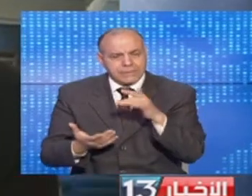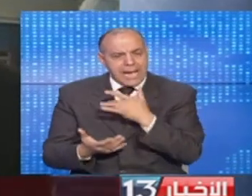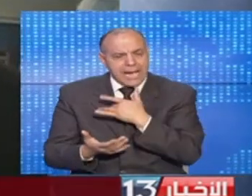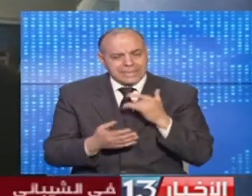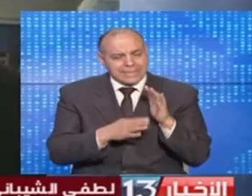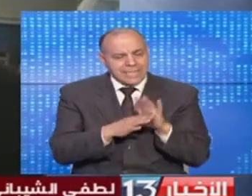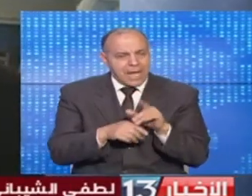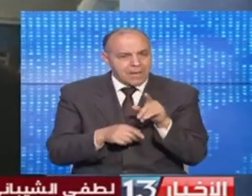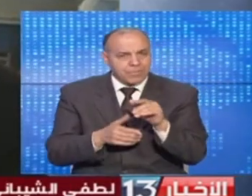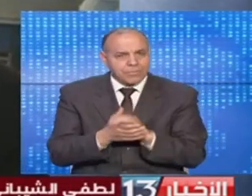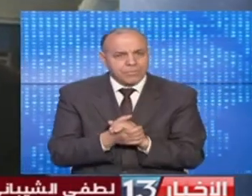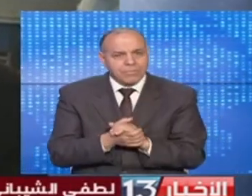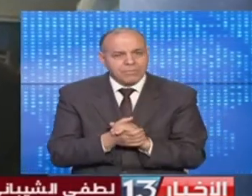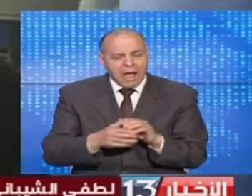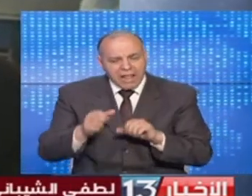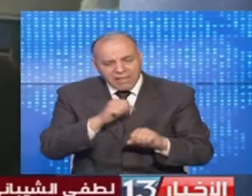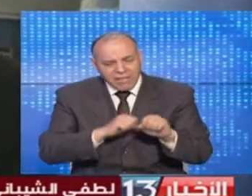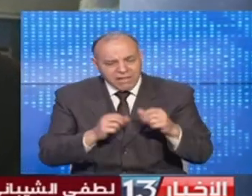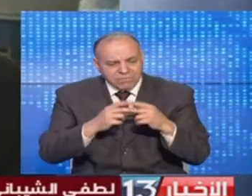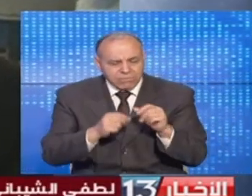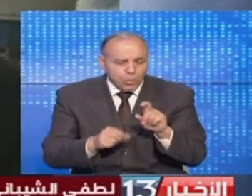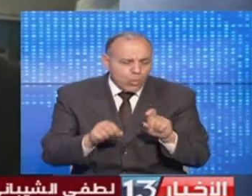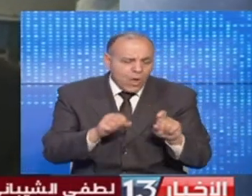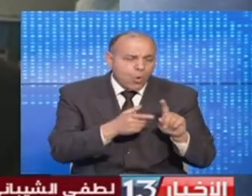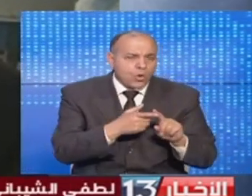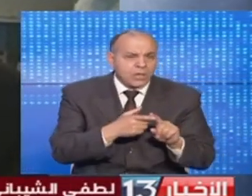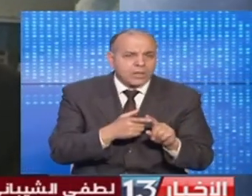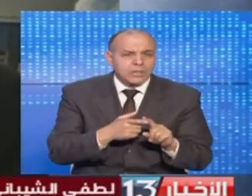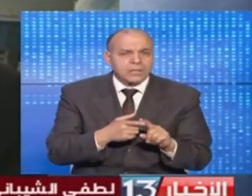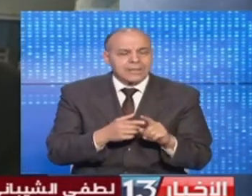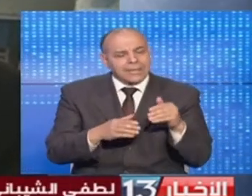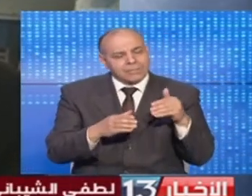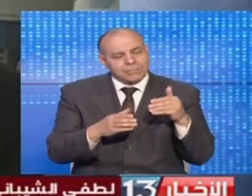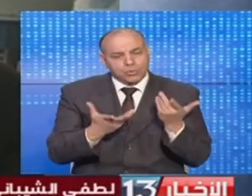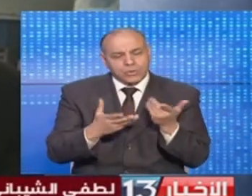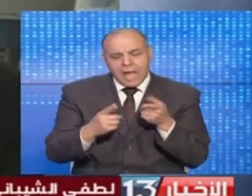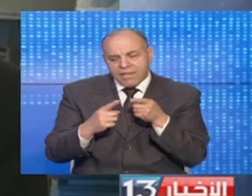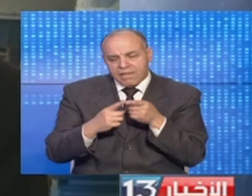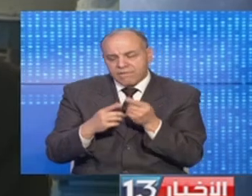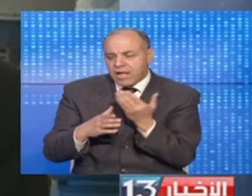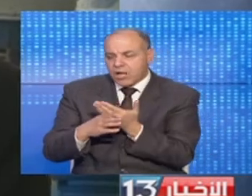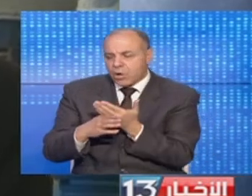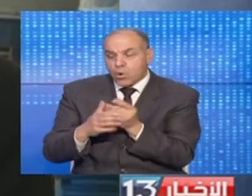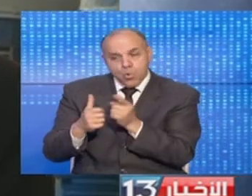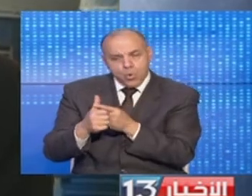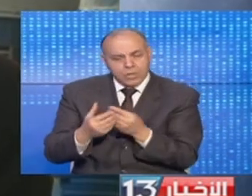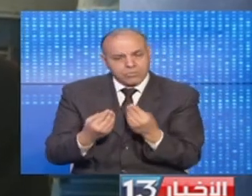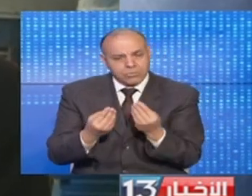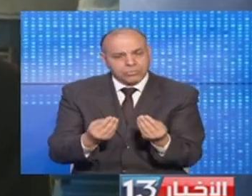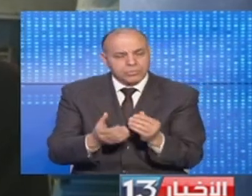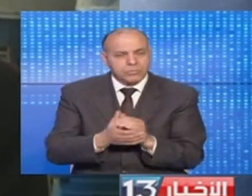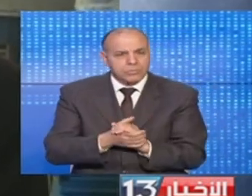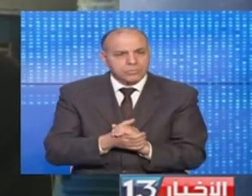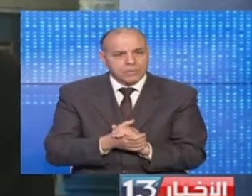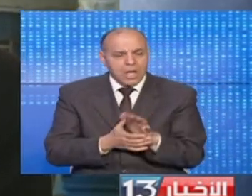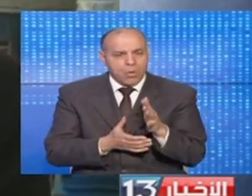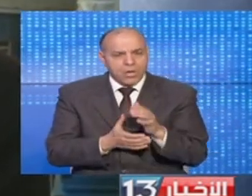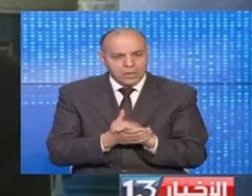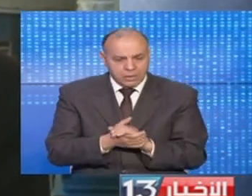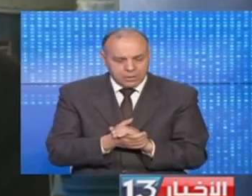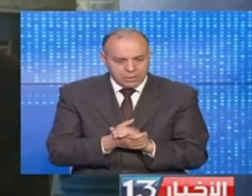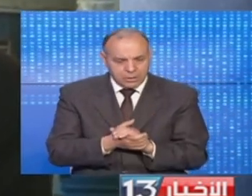الوقايه التنظيف والتعقيم الخاصه الابتدائيه بالمجاهدين هي حوليه